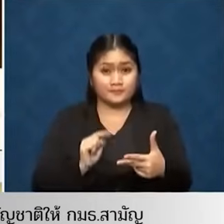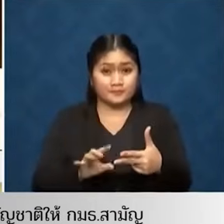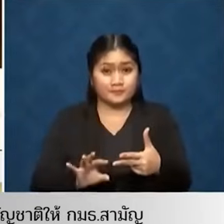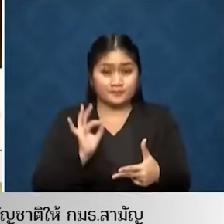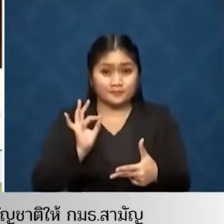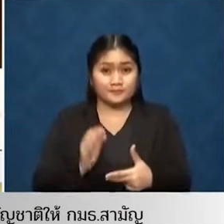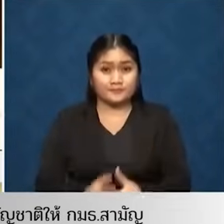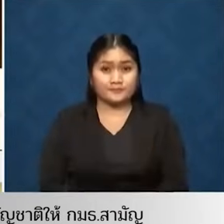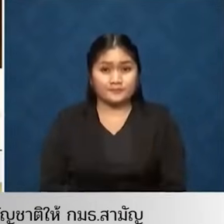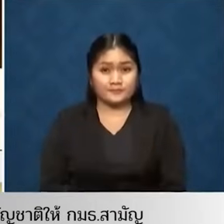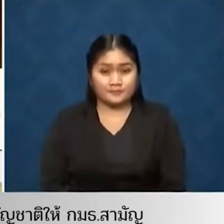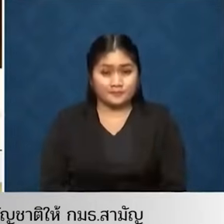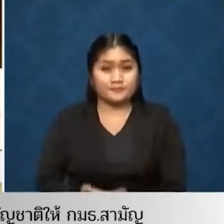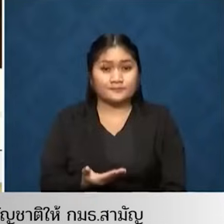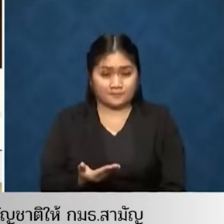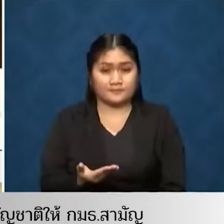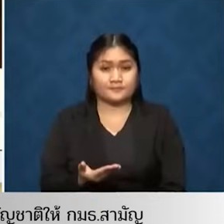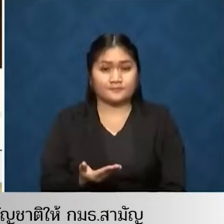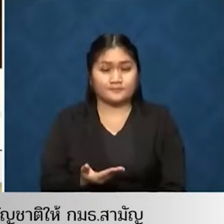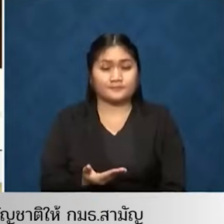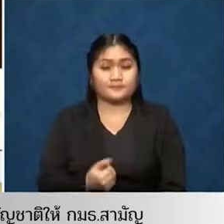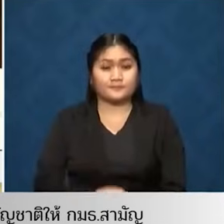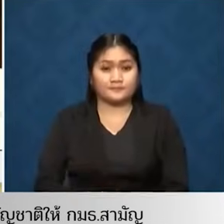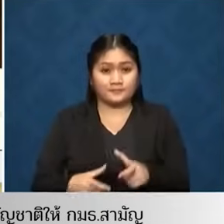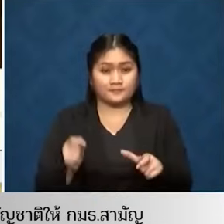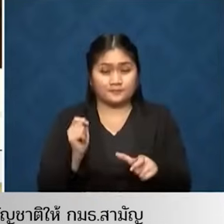ครับขอให้ลงมติตามนี้ได้นะครับ